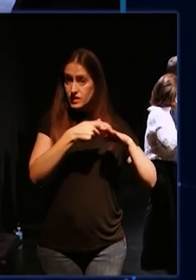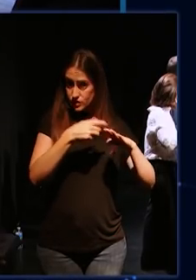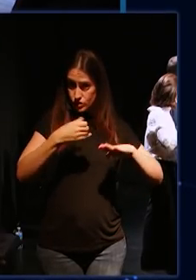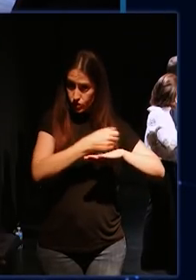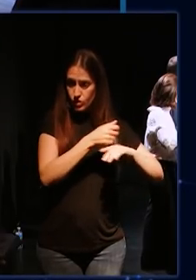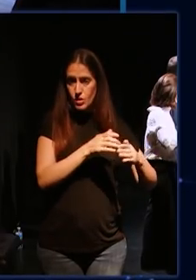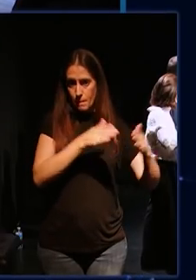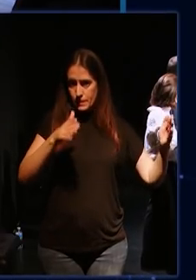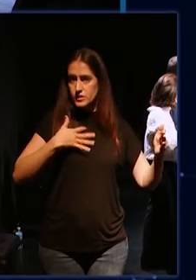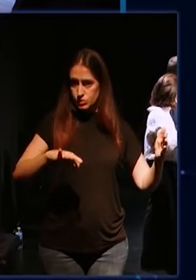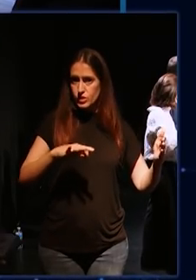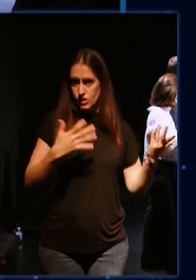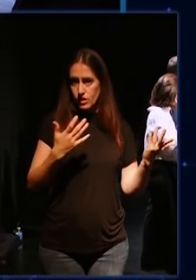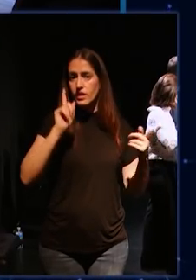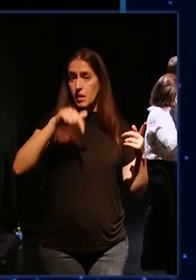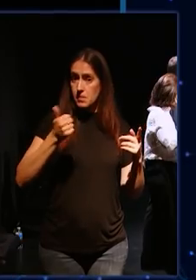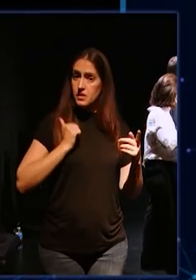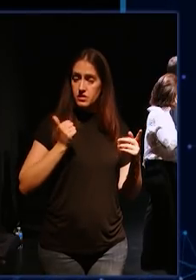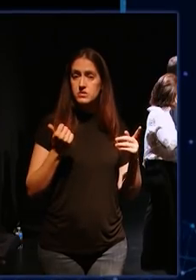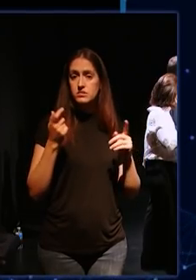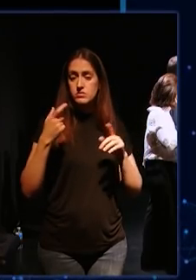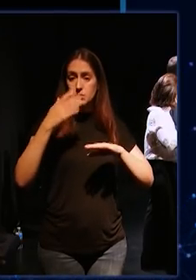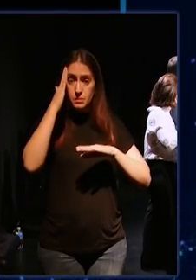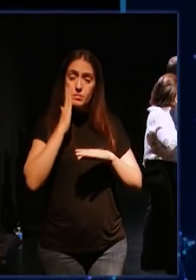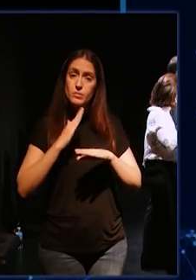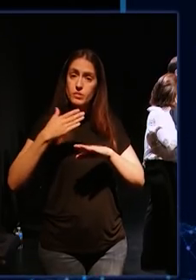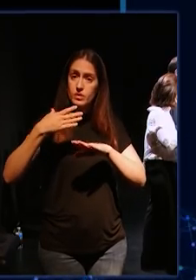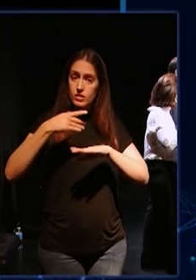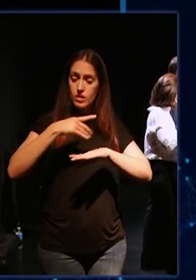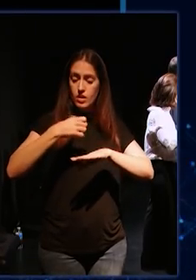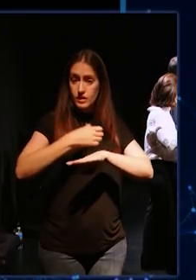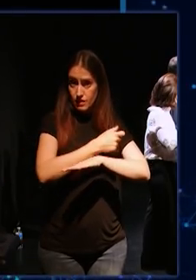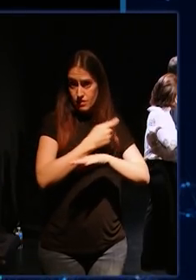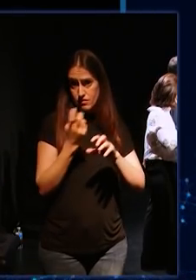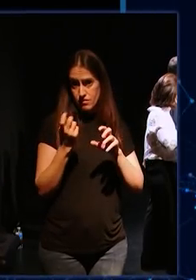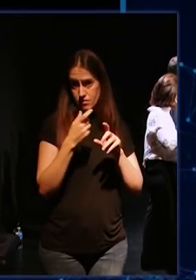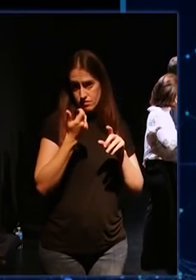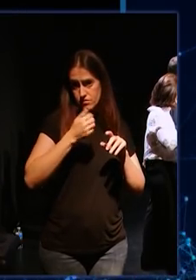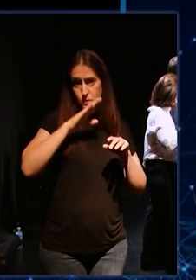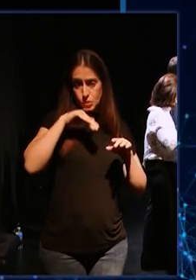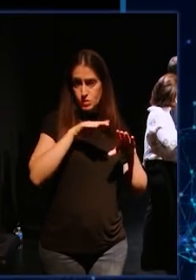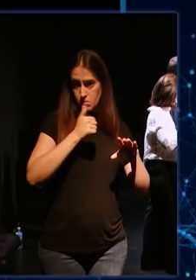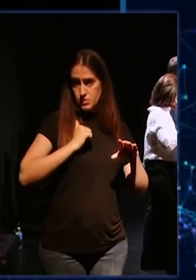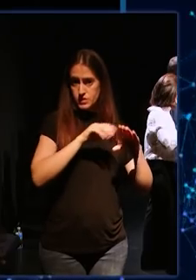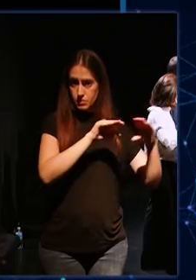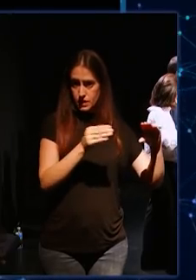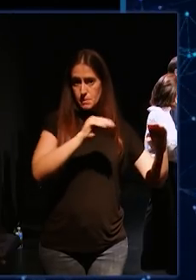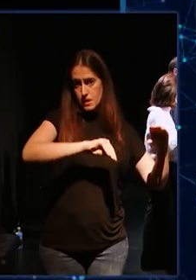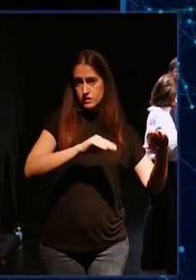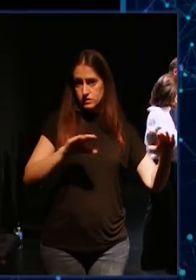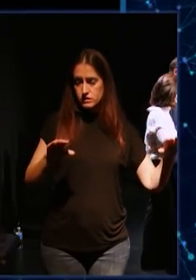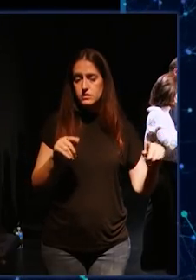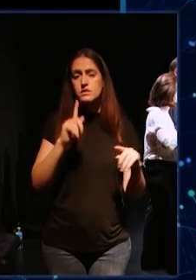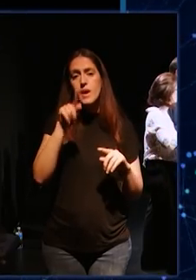que molts usuaris agafen el tren i es queda petit a les hores punta. Creiem que tindria molt més sentit. Després també, aquí que